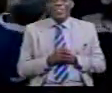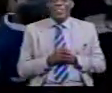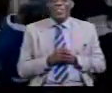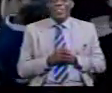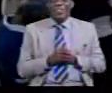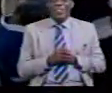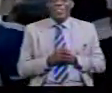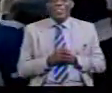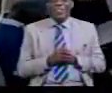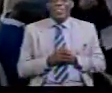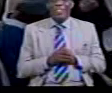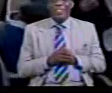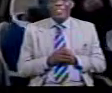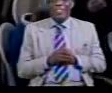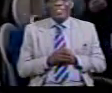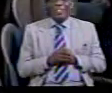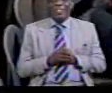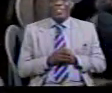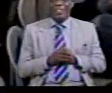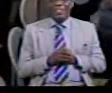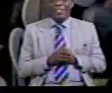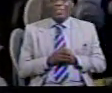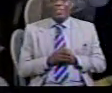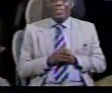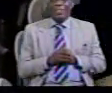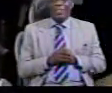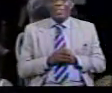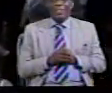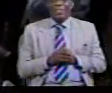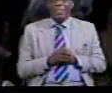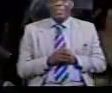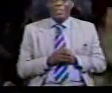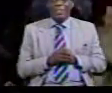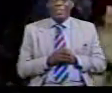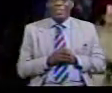Lord. Gloire au Seigneur Jésus.